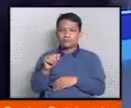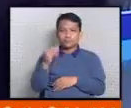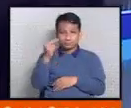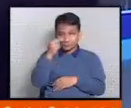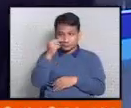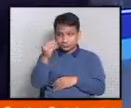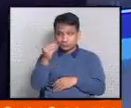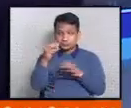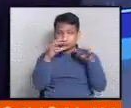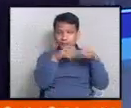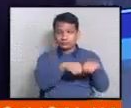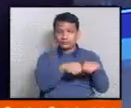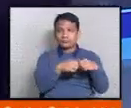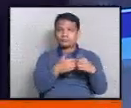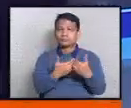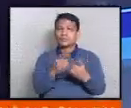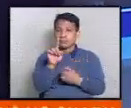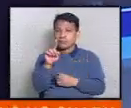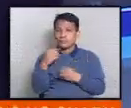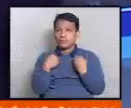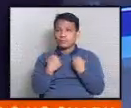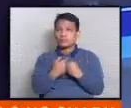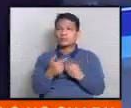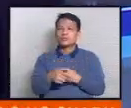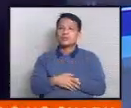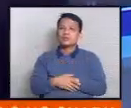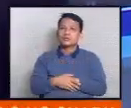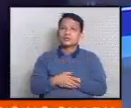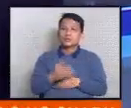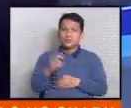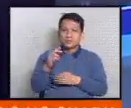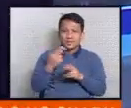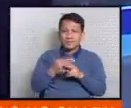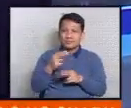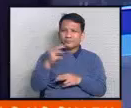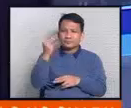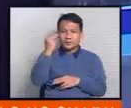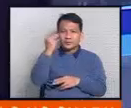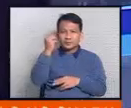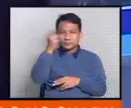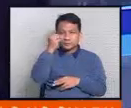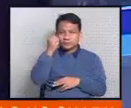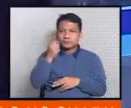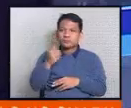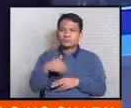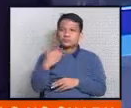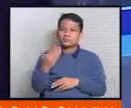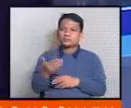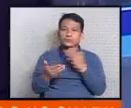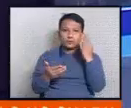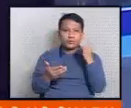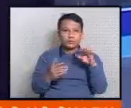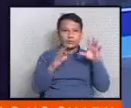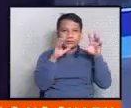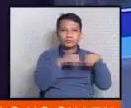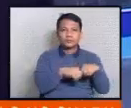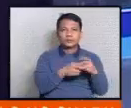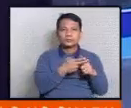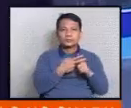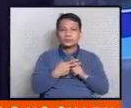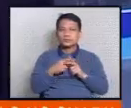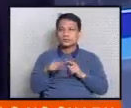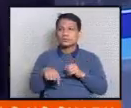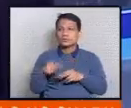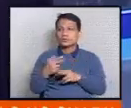Naaresto sa Negros Oriental ang isa umanong miyembro nito na si Mandeep Singh. Dawit daw siya sa pagkidnap sa kababayang